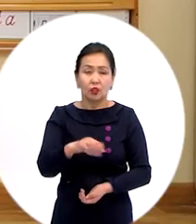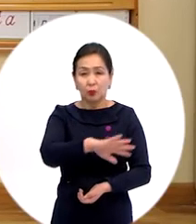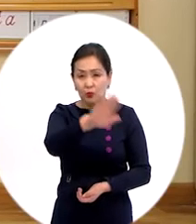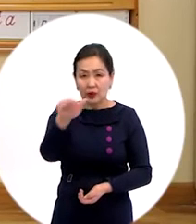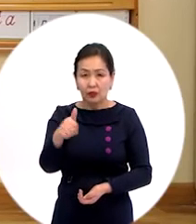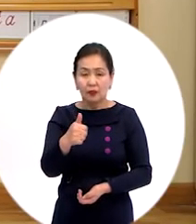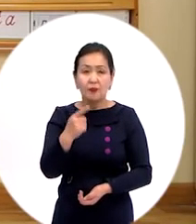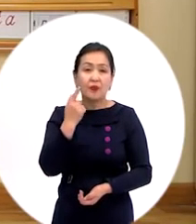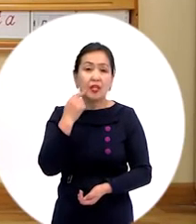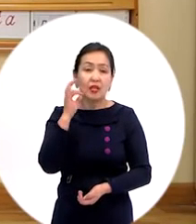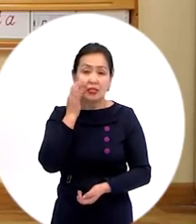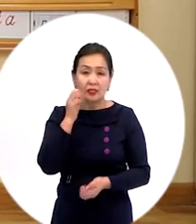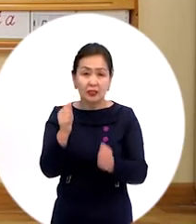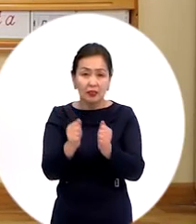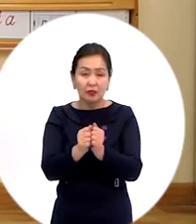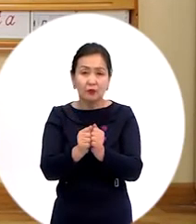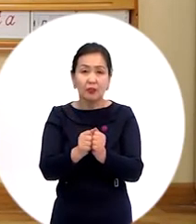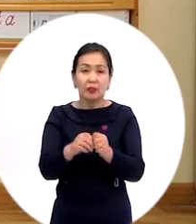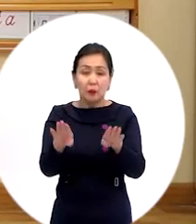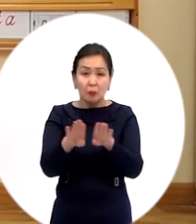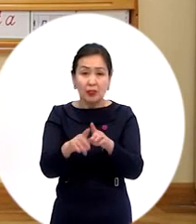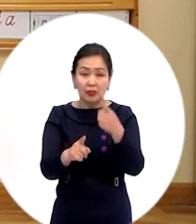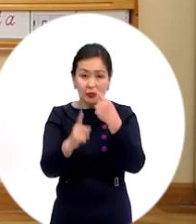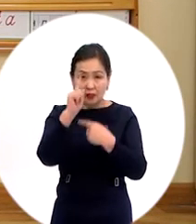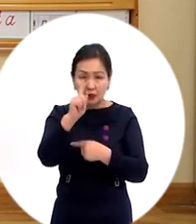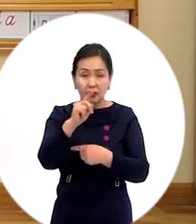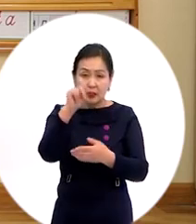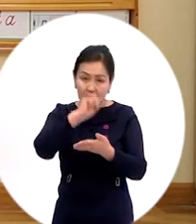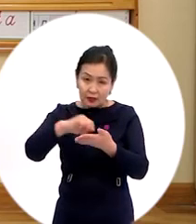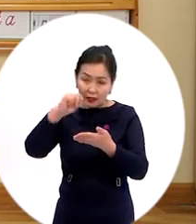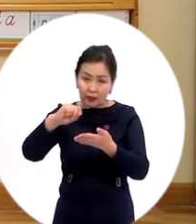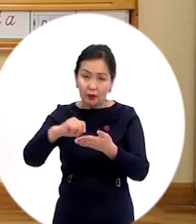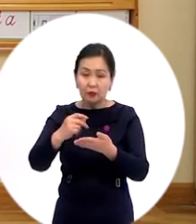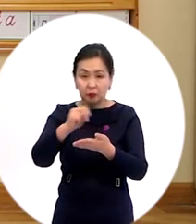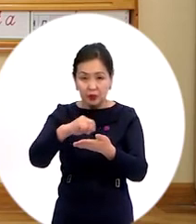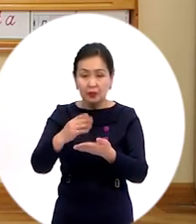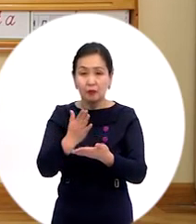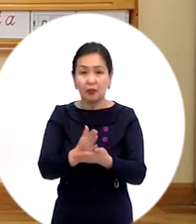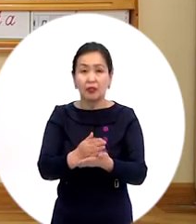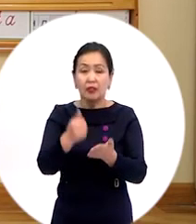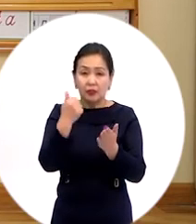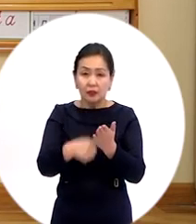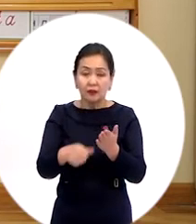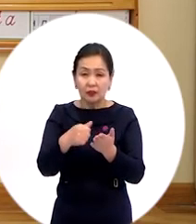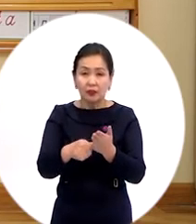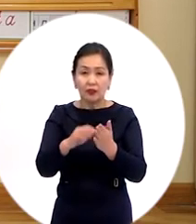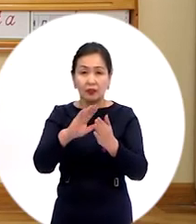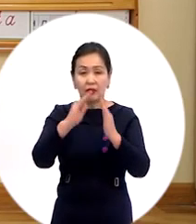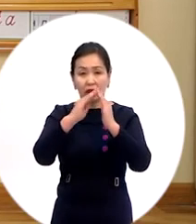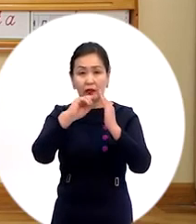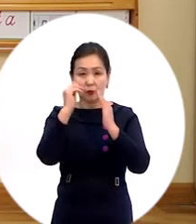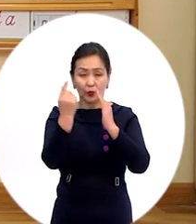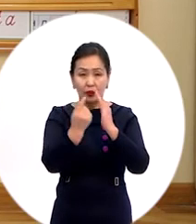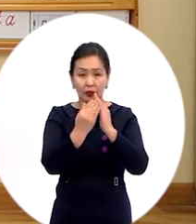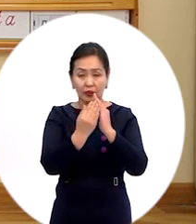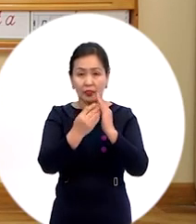Одоо бүгдээрээ Эльса найз маань бас нэгэн захаа биднэрт бичсэн. Дэвтэртээ гэр